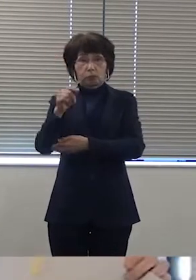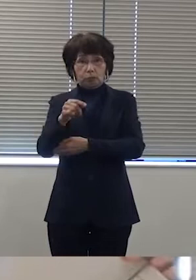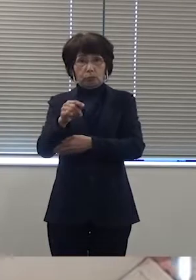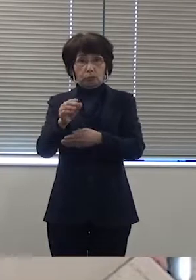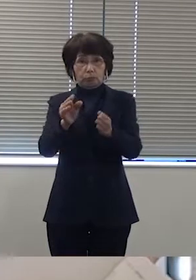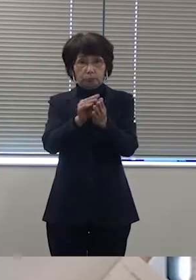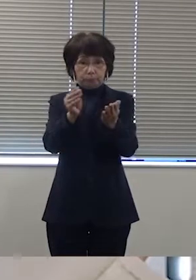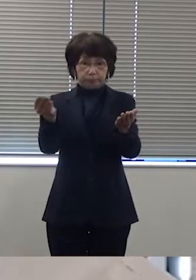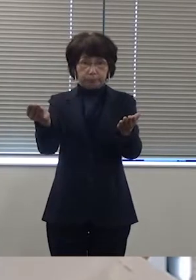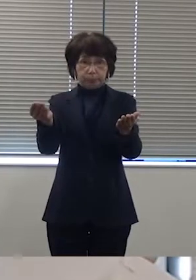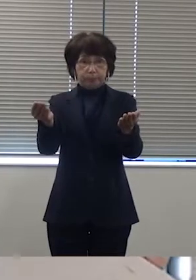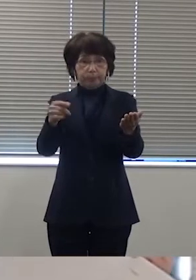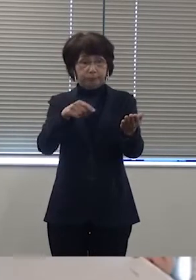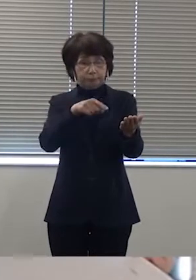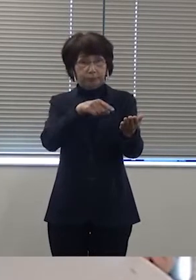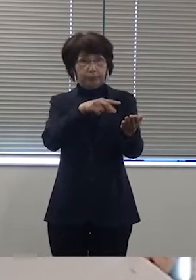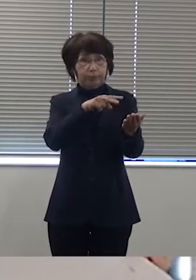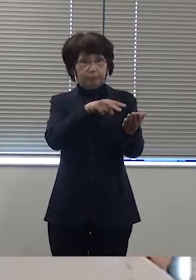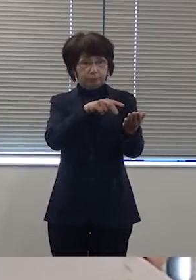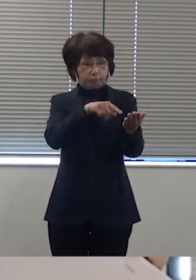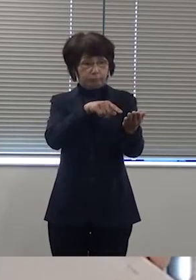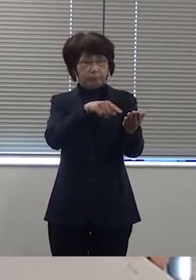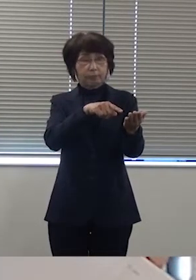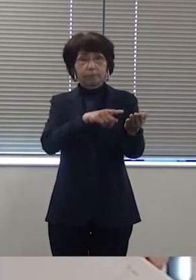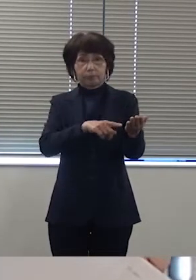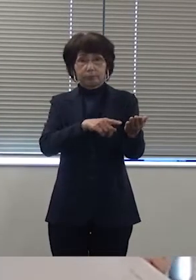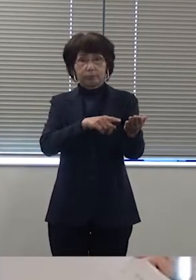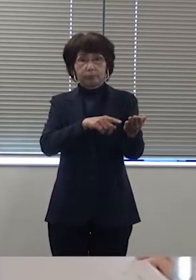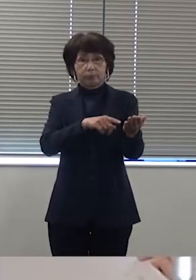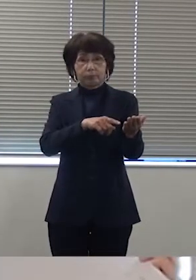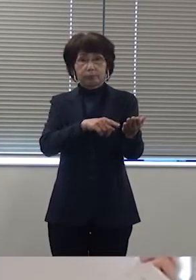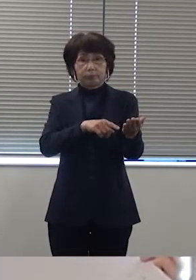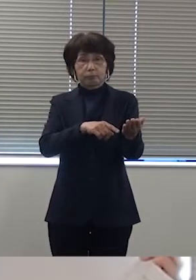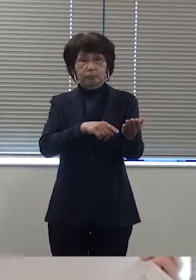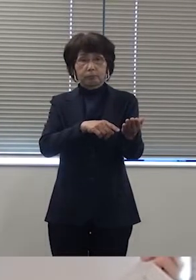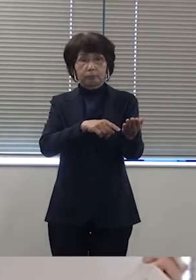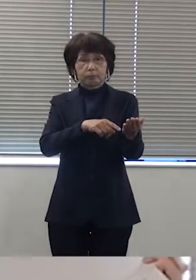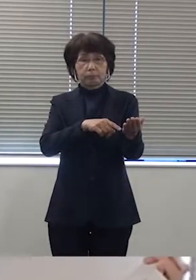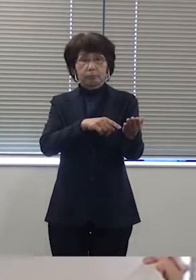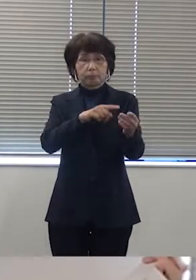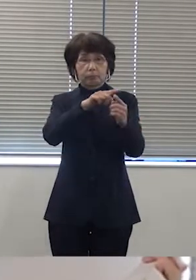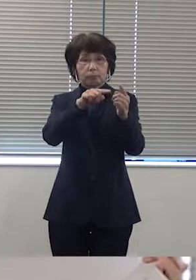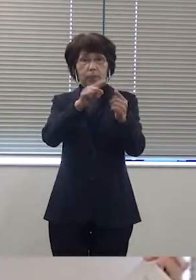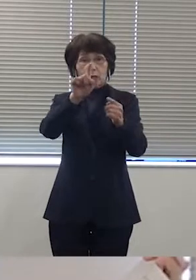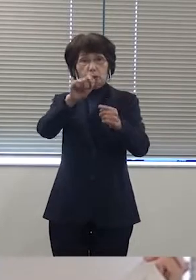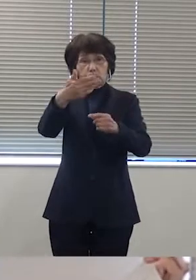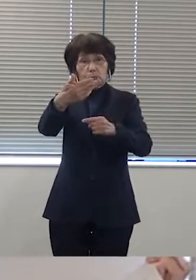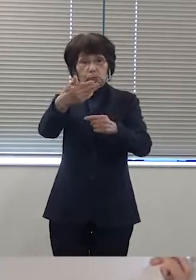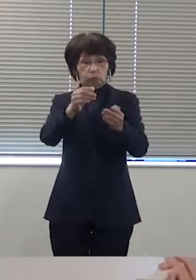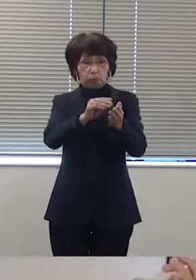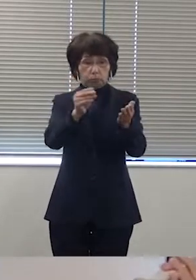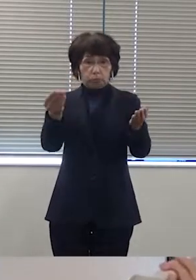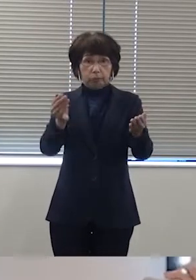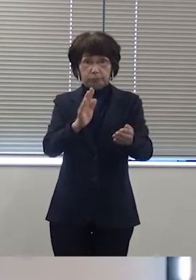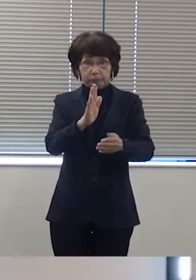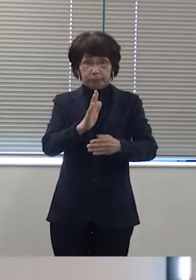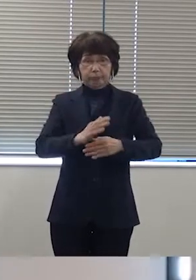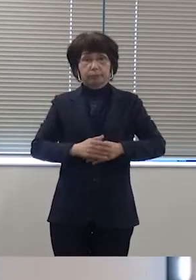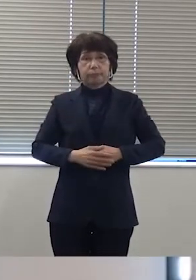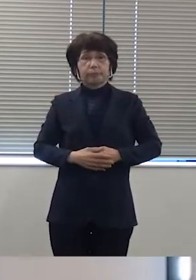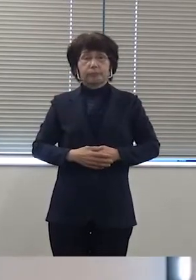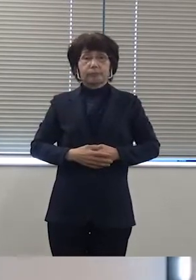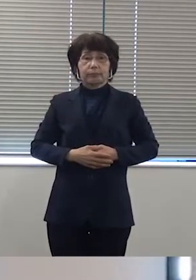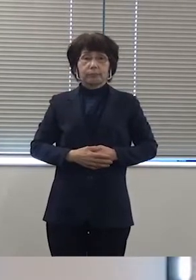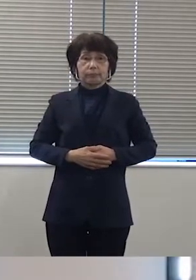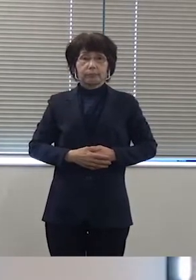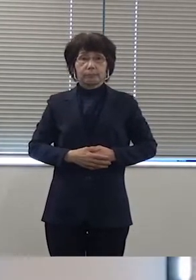きまして、これをよく使うんですが、19ページを挙げていただきたいと思います。